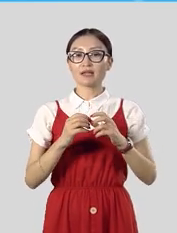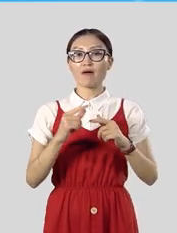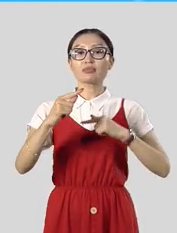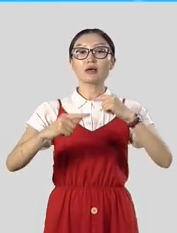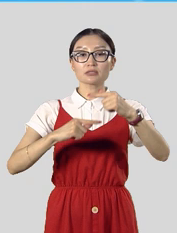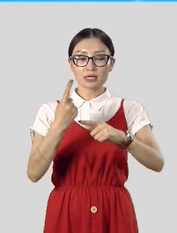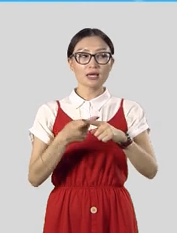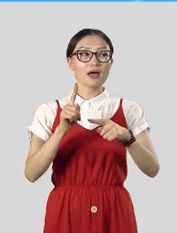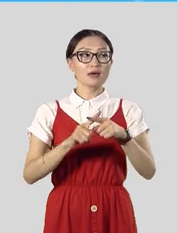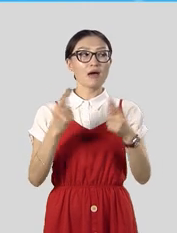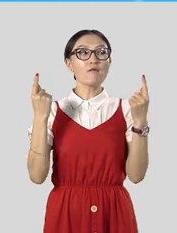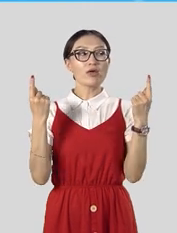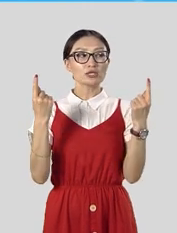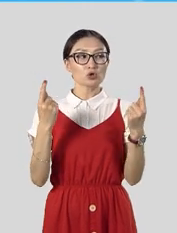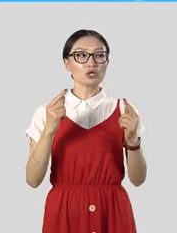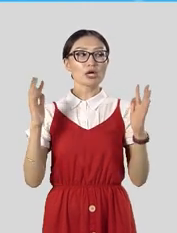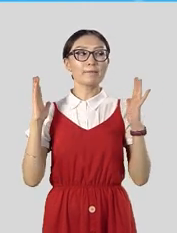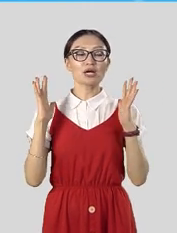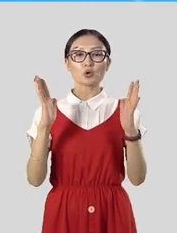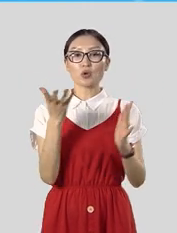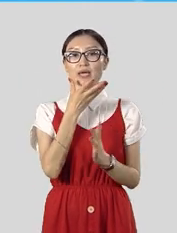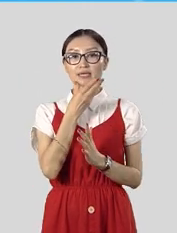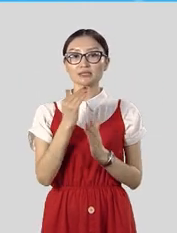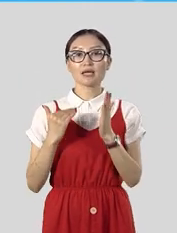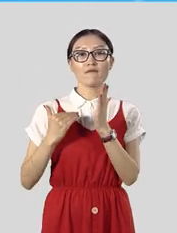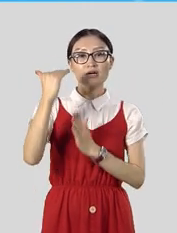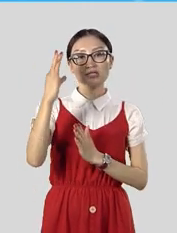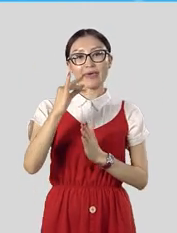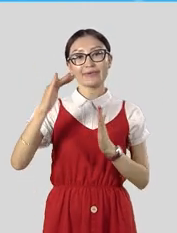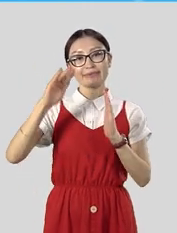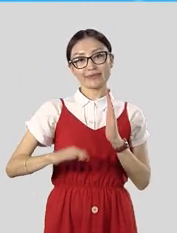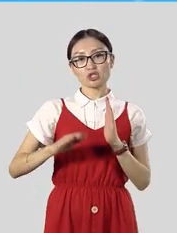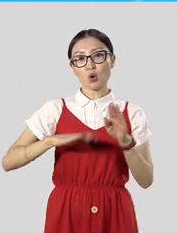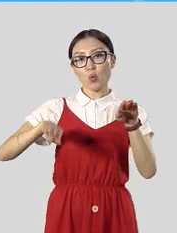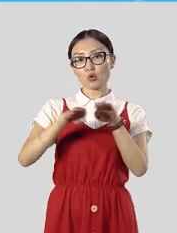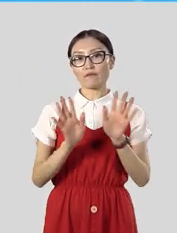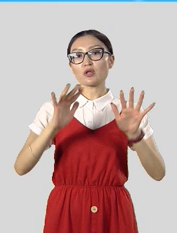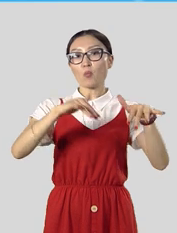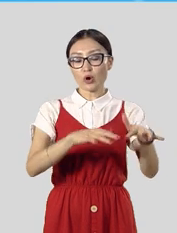цитата, «величайшая природная красота выше и ниже уровня моря,